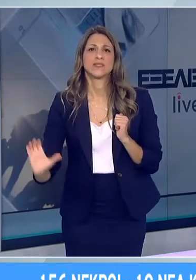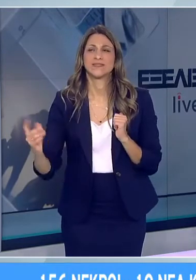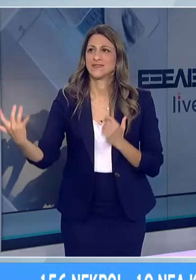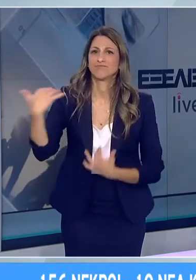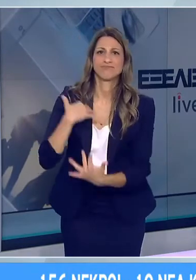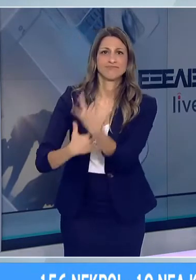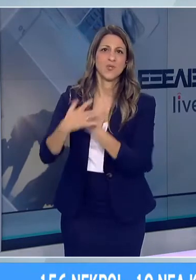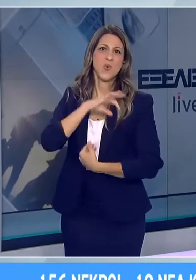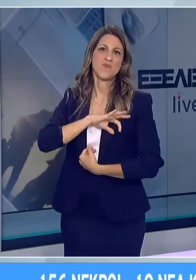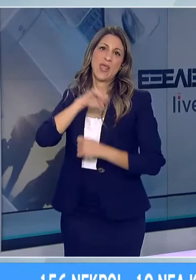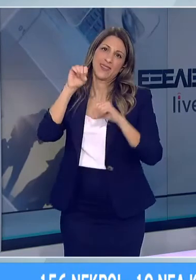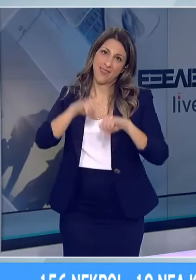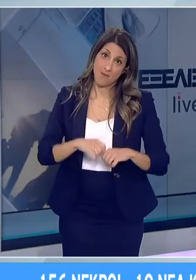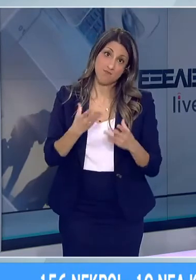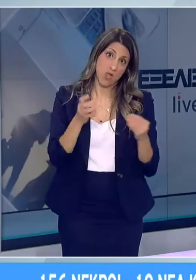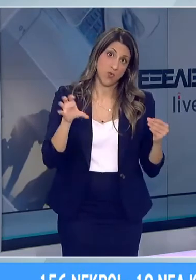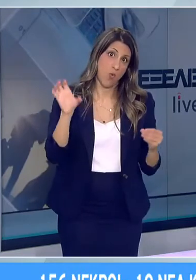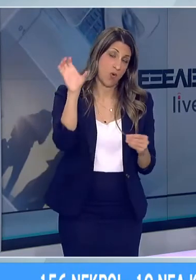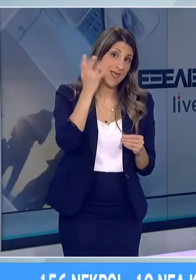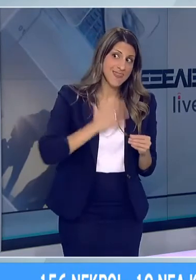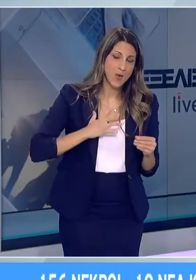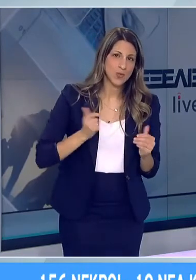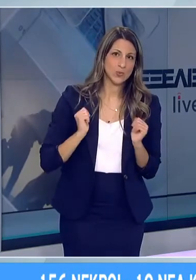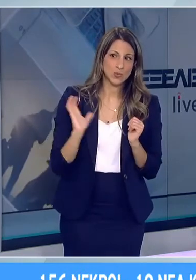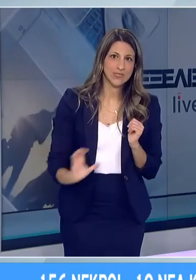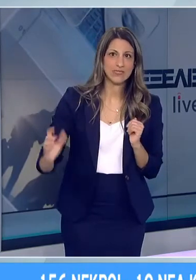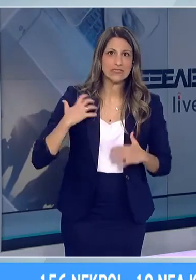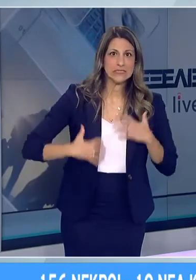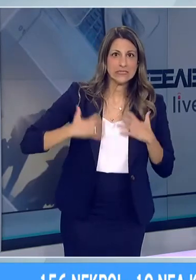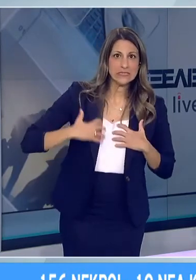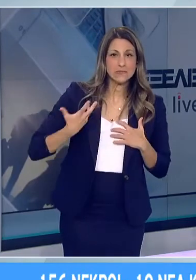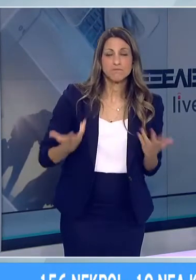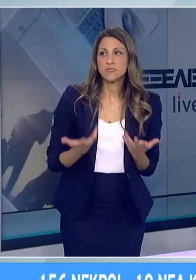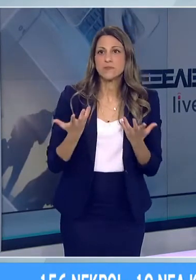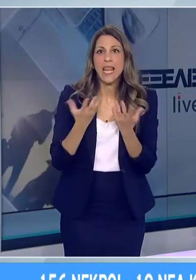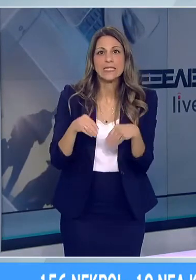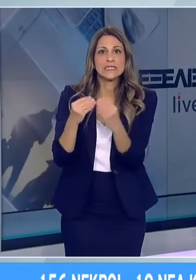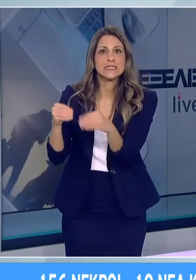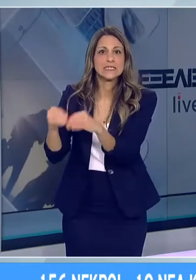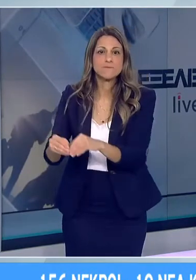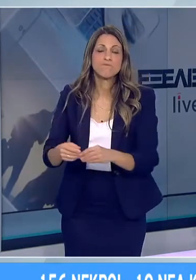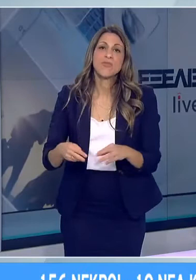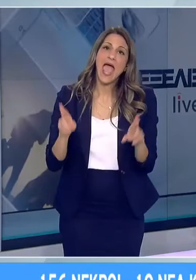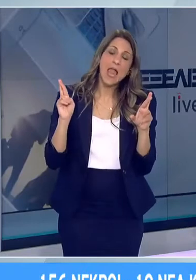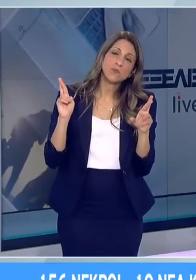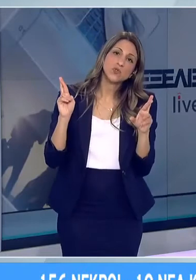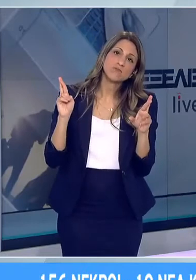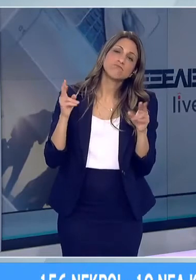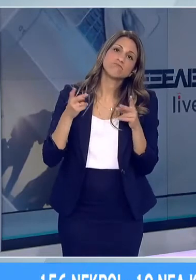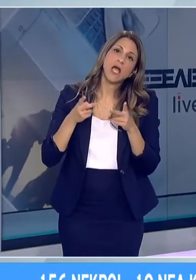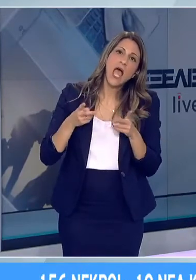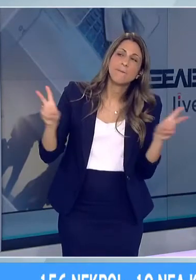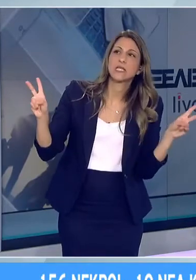συνένεσης. Ακόμα νομίζω δεν τα έχουν βρει και ούτε έχουν βγει κάποιες οδηγίες. Πιθανώς να δούμε τις επόμενες μέρες να επιτρέπονται κάποιες